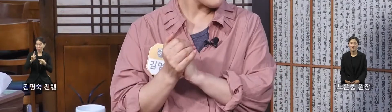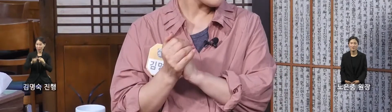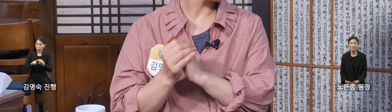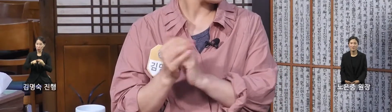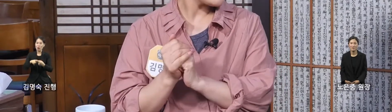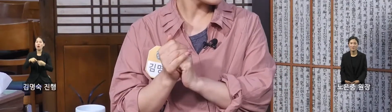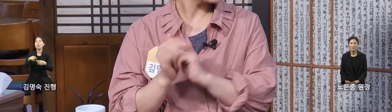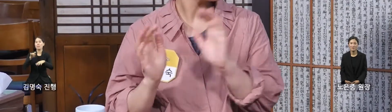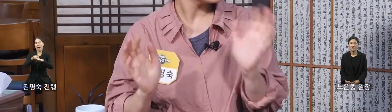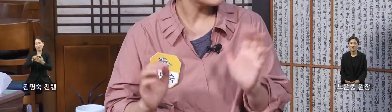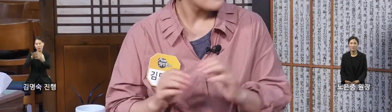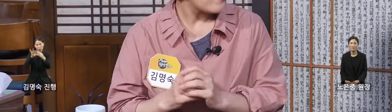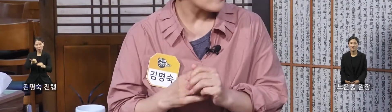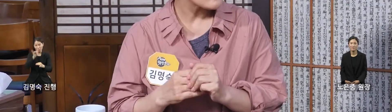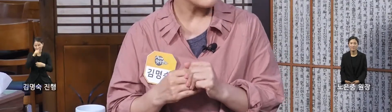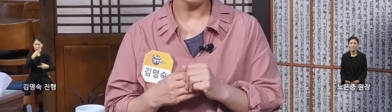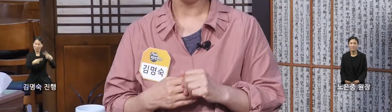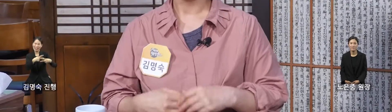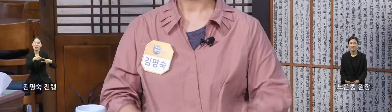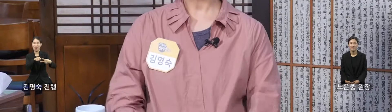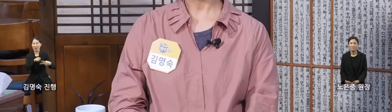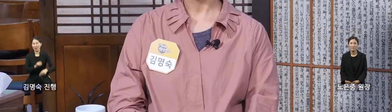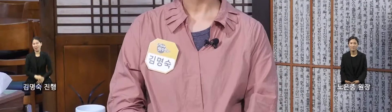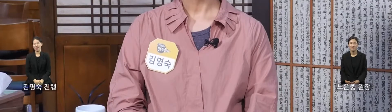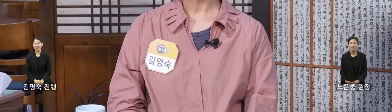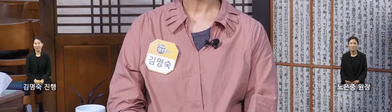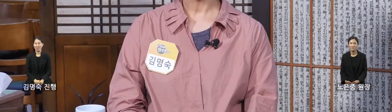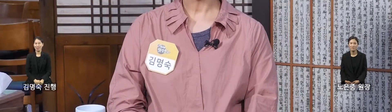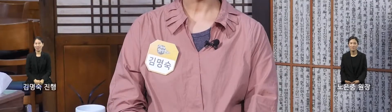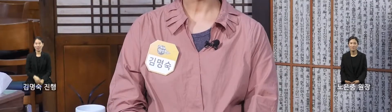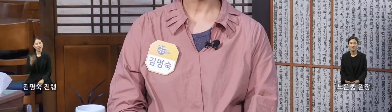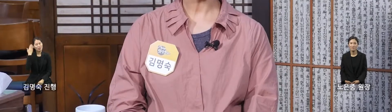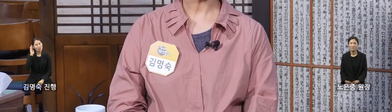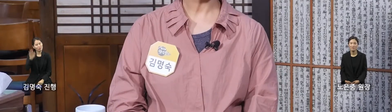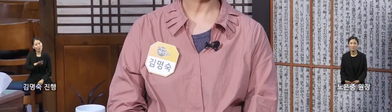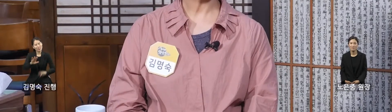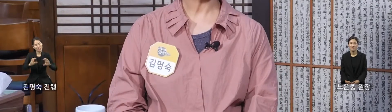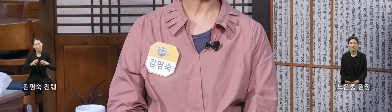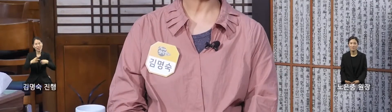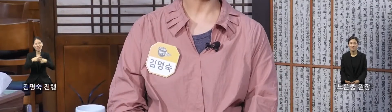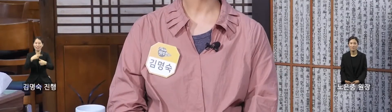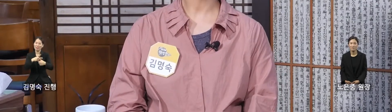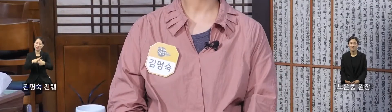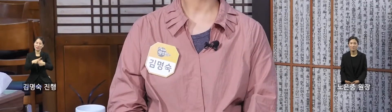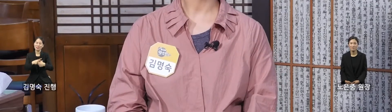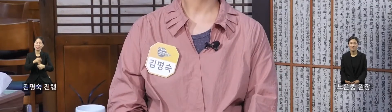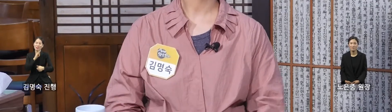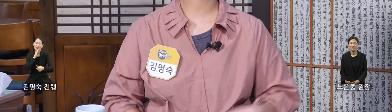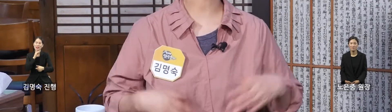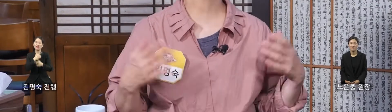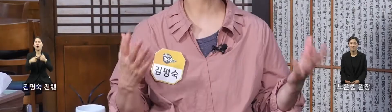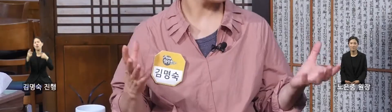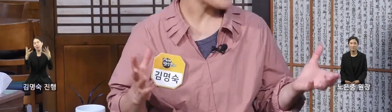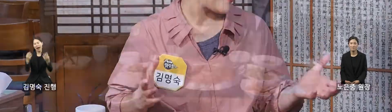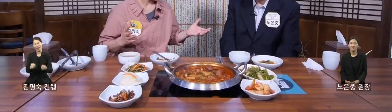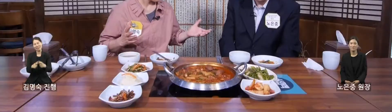사람의 마음을 공감해주는 그런 드라마여가지고 아 정말 우리나라에 저런 의사 선생님들이 정말